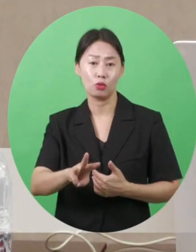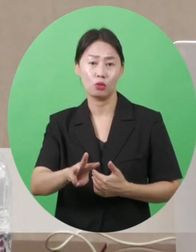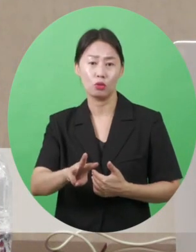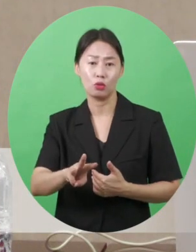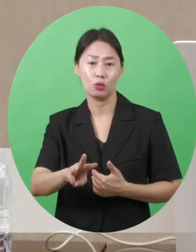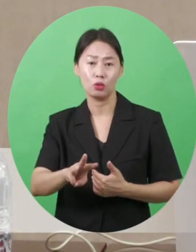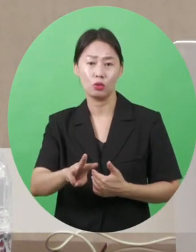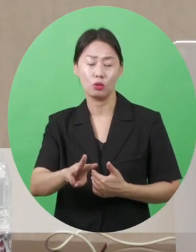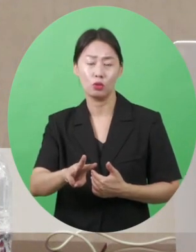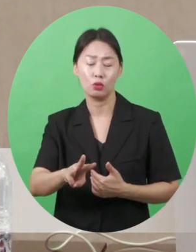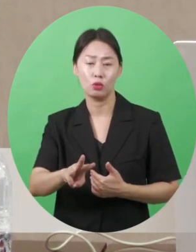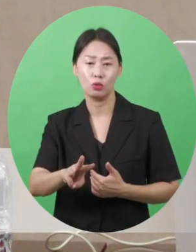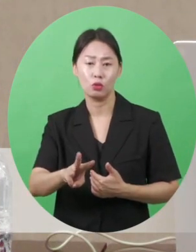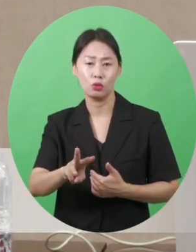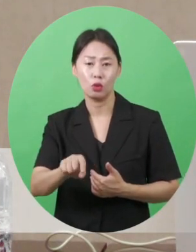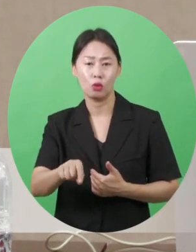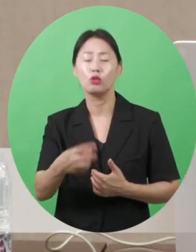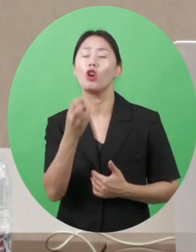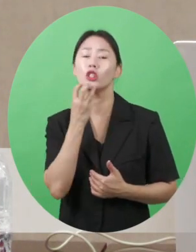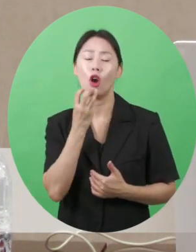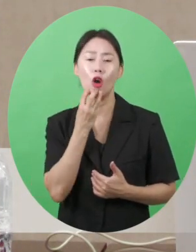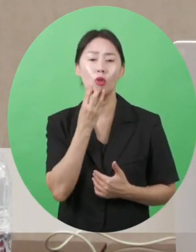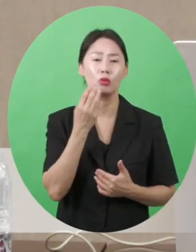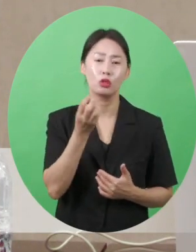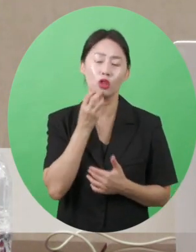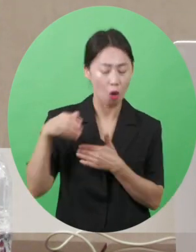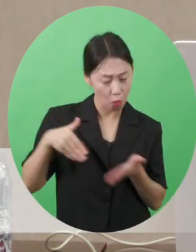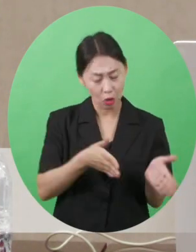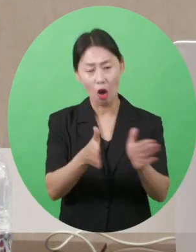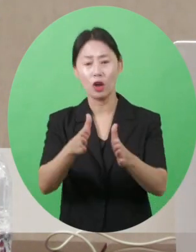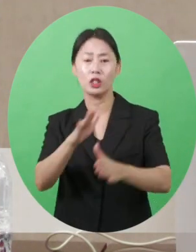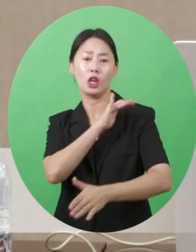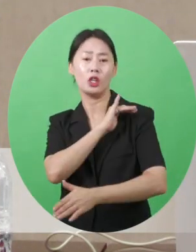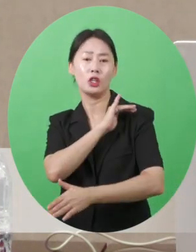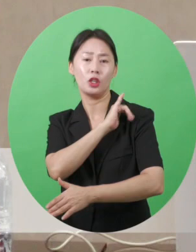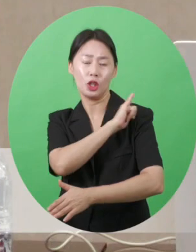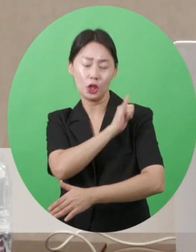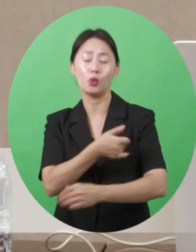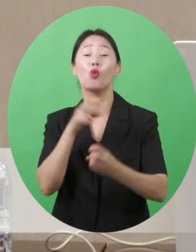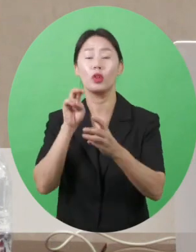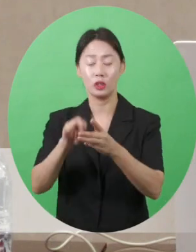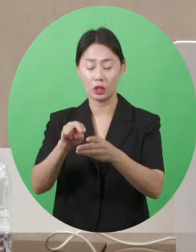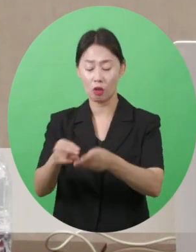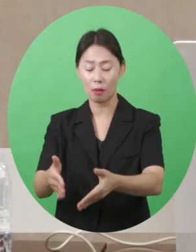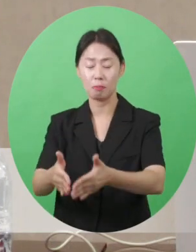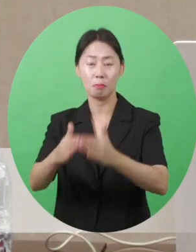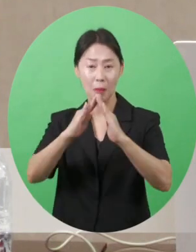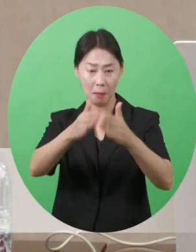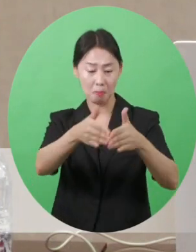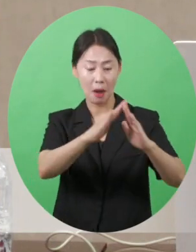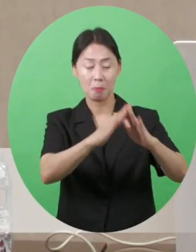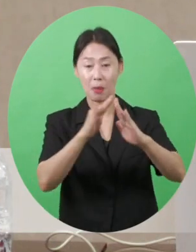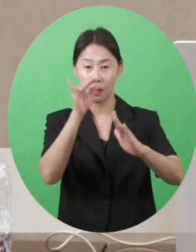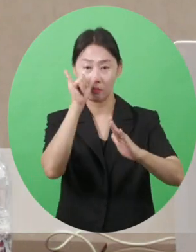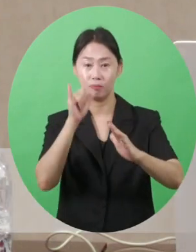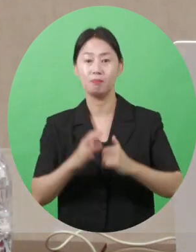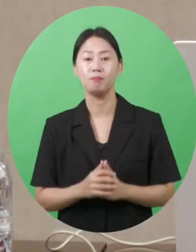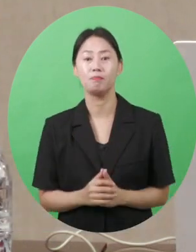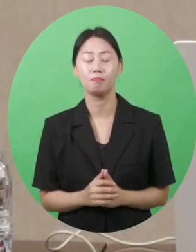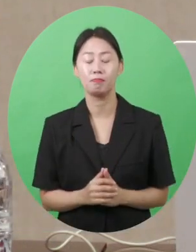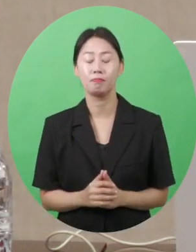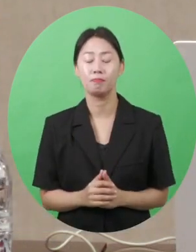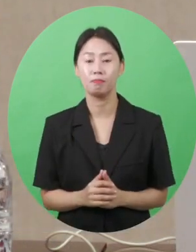저기 광주 그다음 서울 경기 인권센터가 만들어진 계기가 된